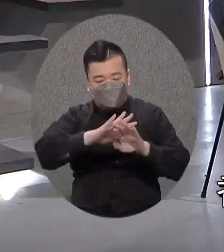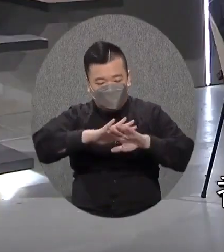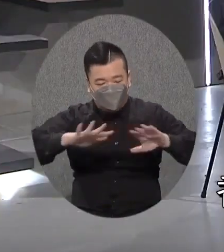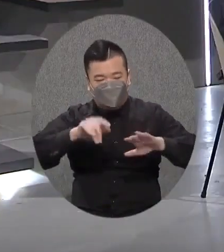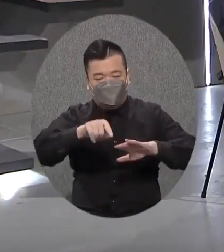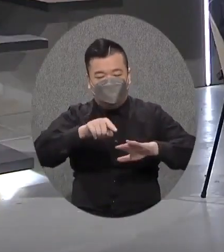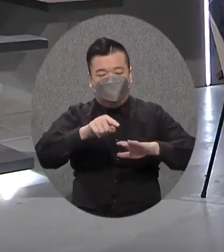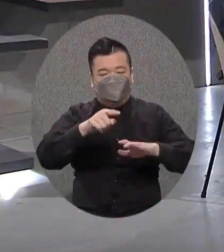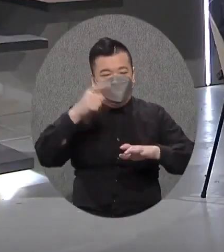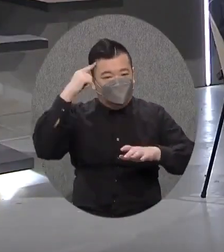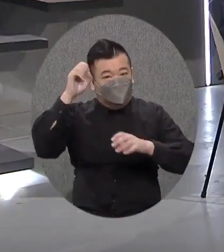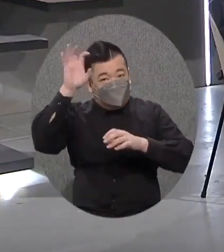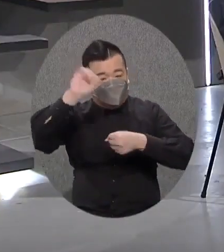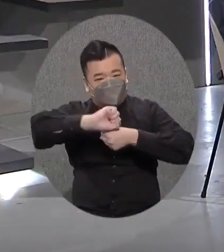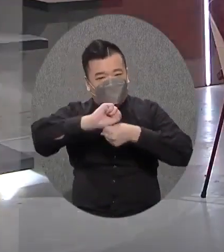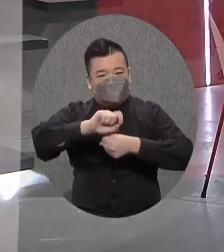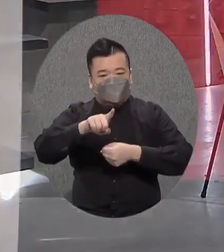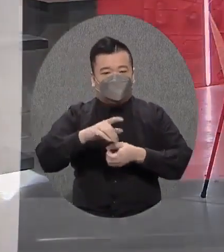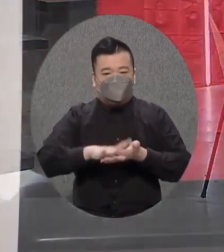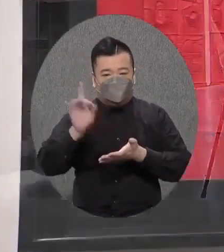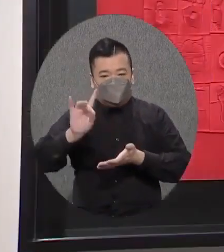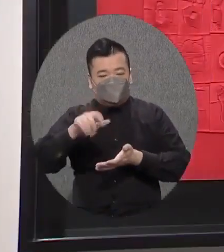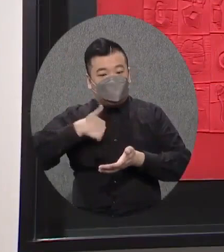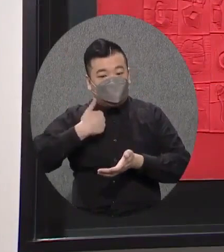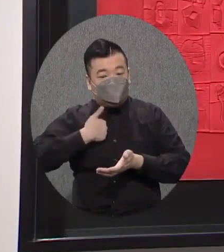框。咁我哋可以講下張毅老師嘅作品。